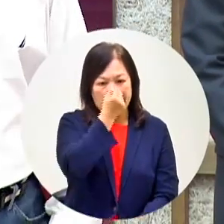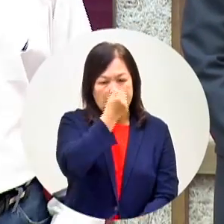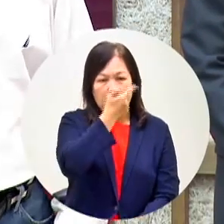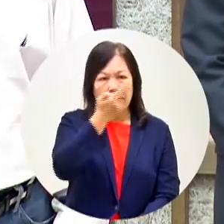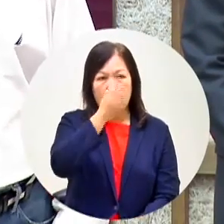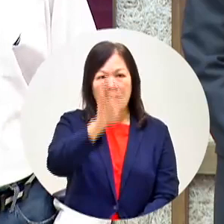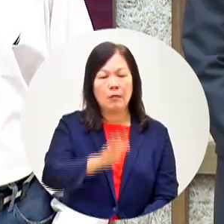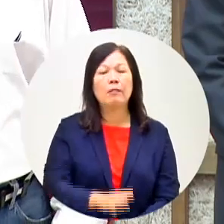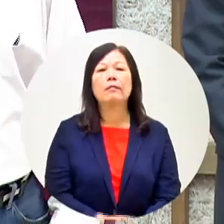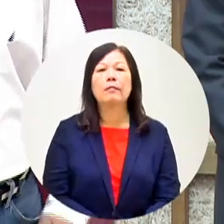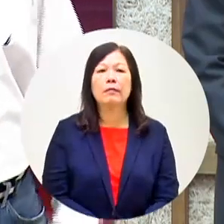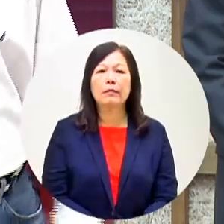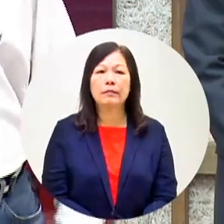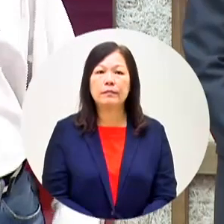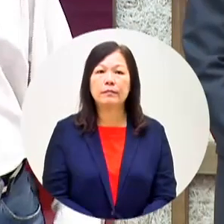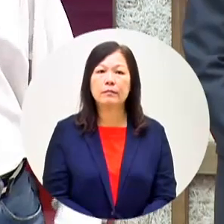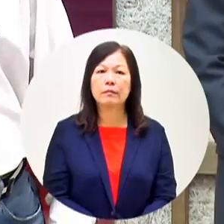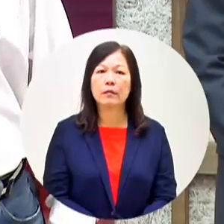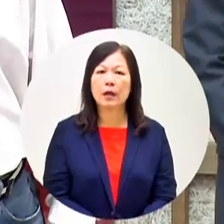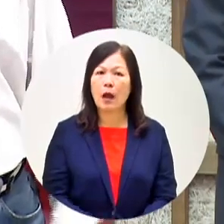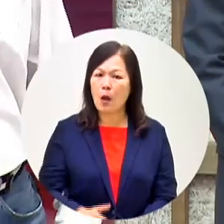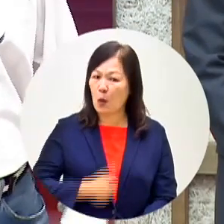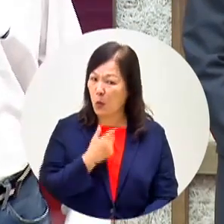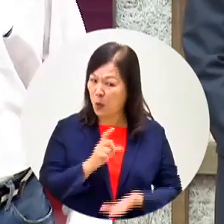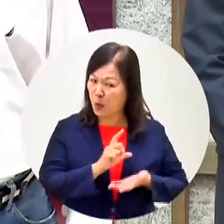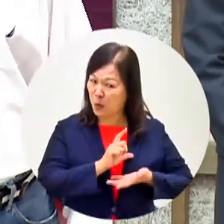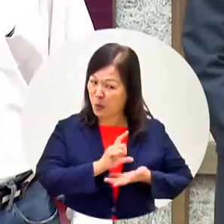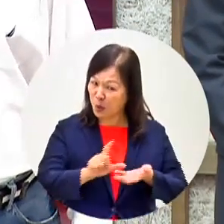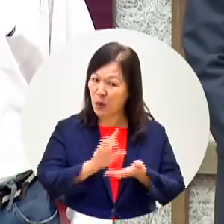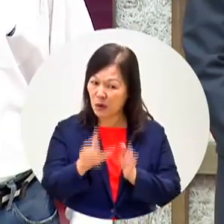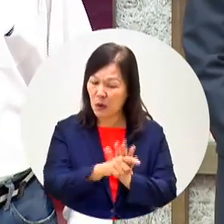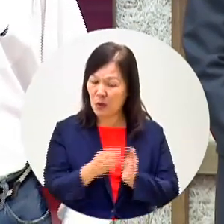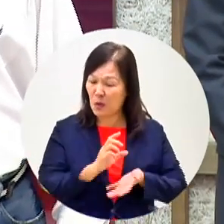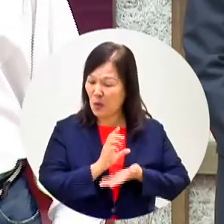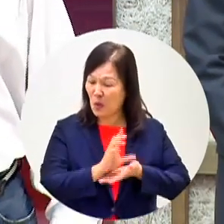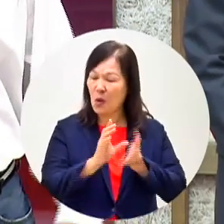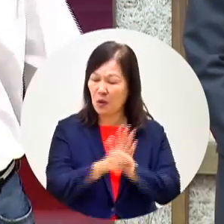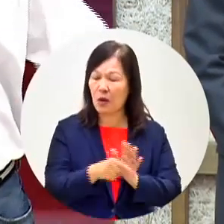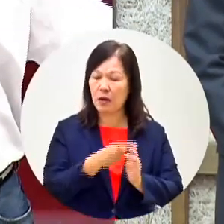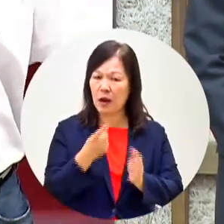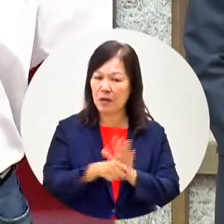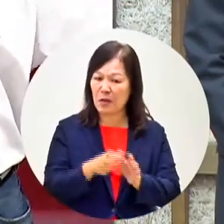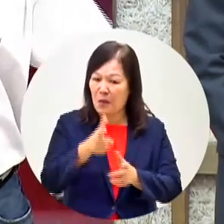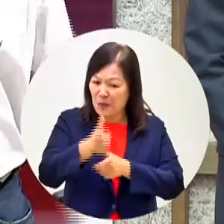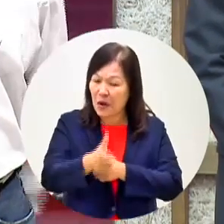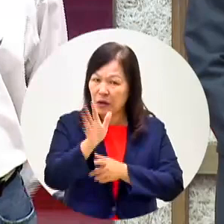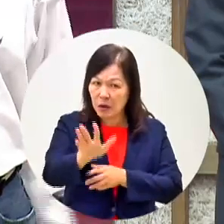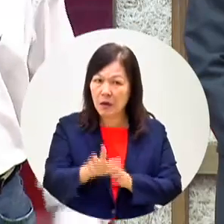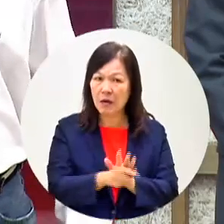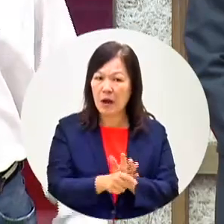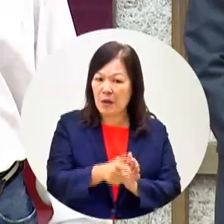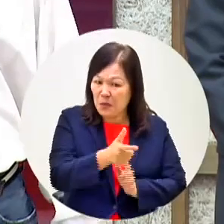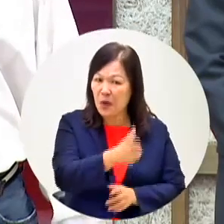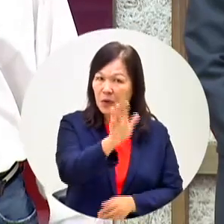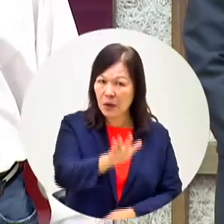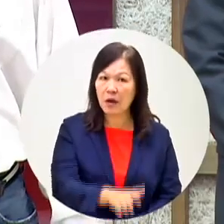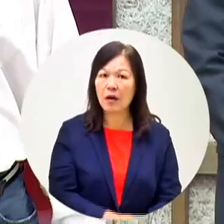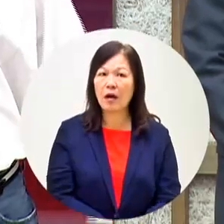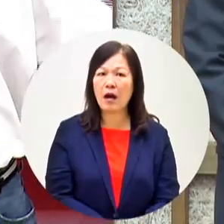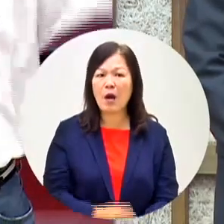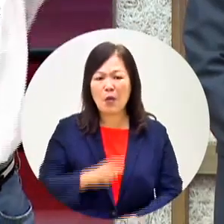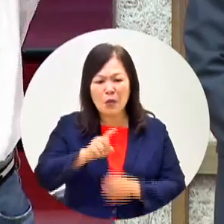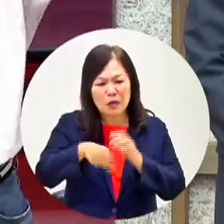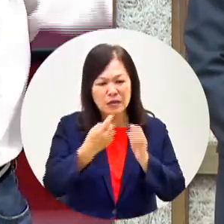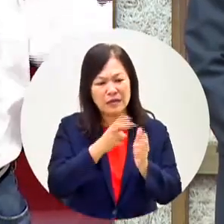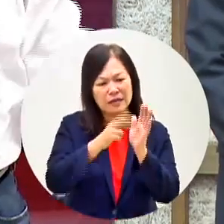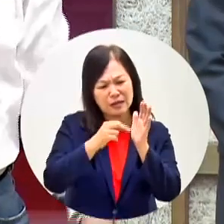我有这伟大，爱出动冲锋枪。秋晴，只不过办一个说明会尔呢，